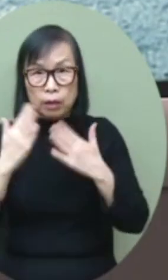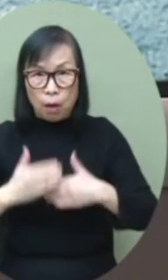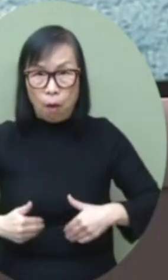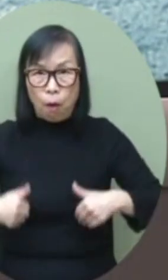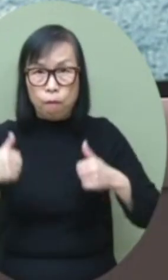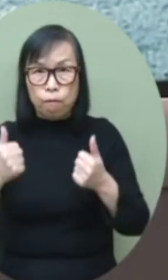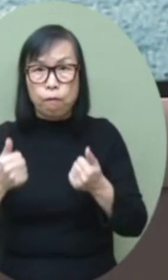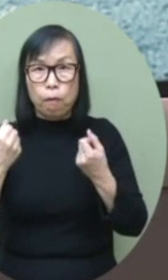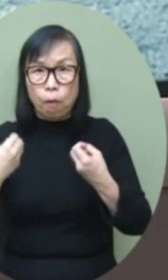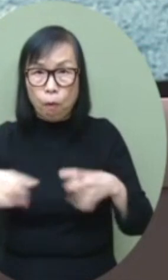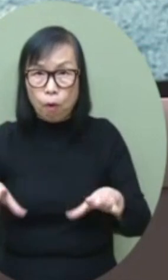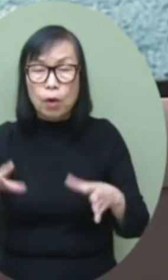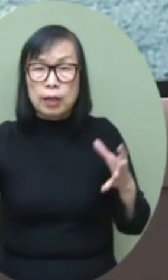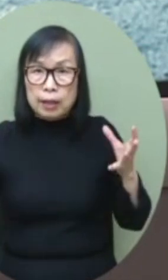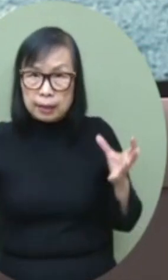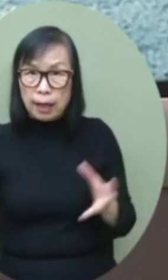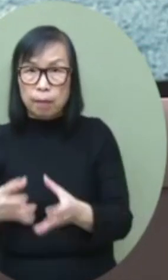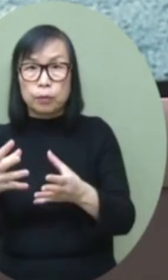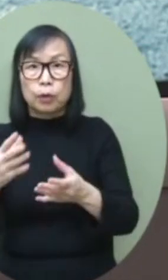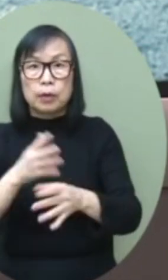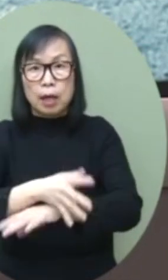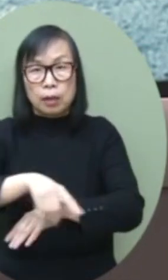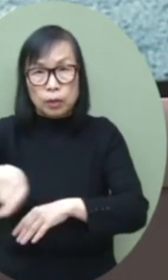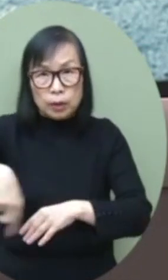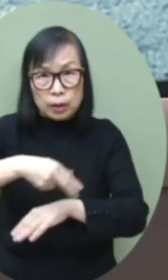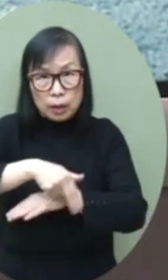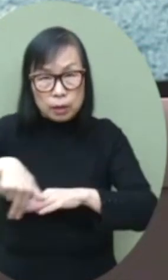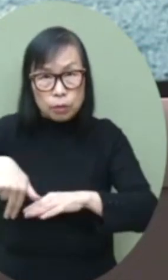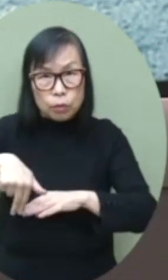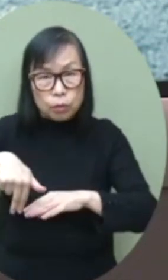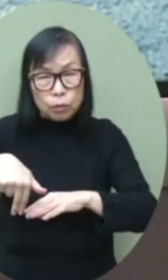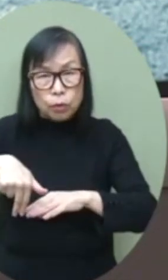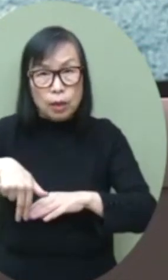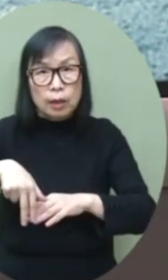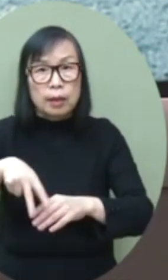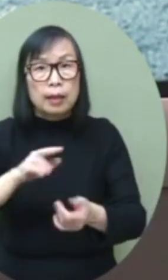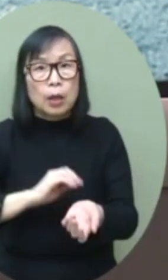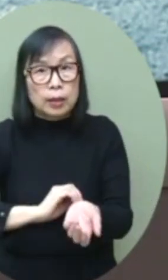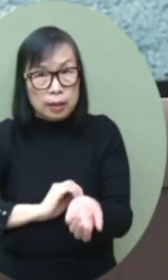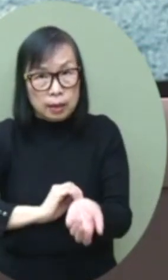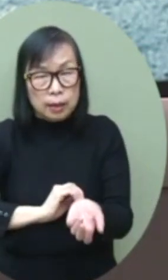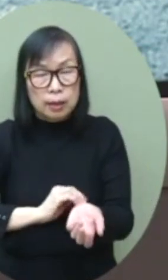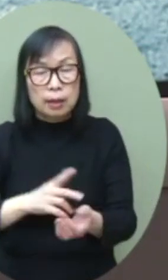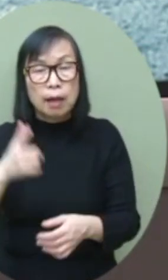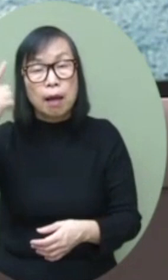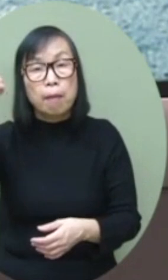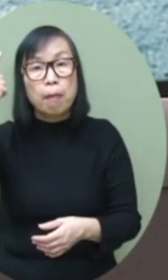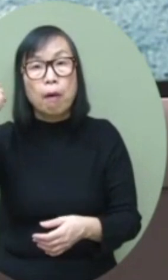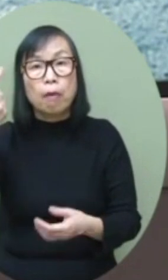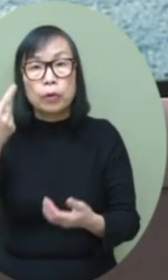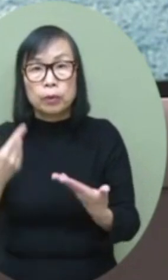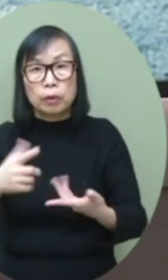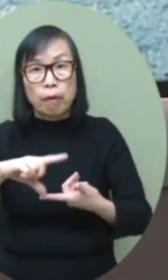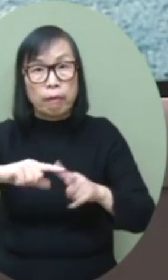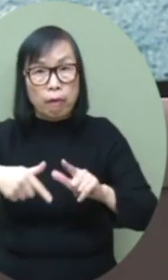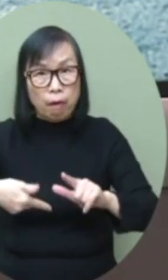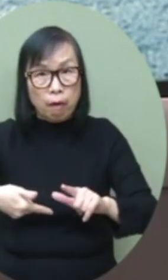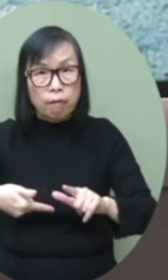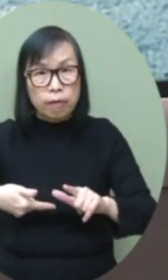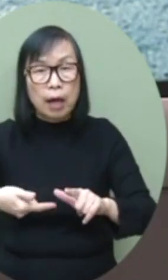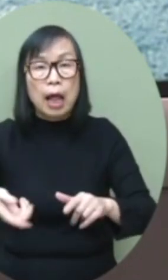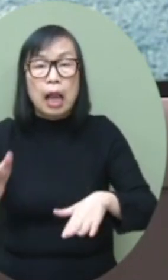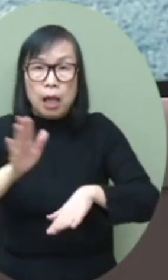中的病人就集中在社區治療設施那裡治理，希望藉這個方法就騰